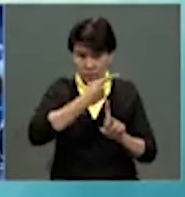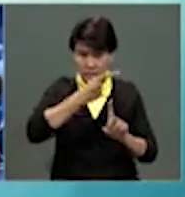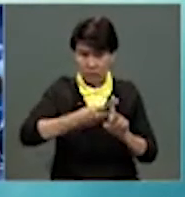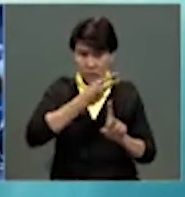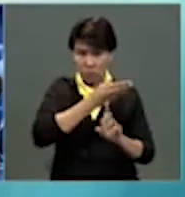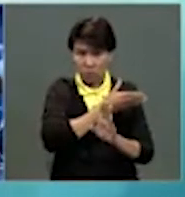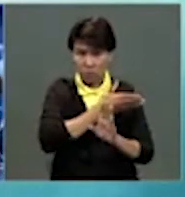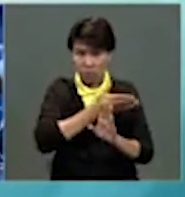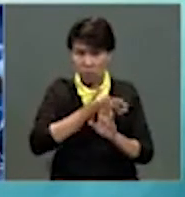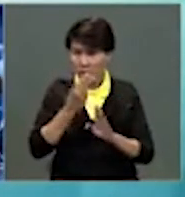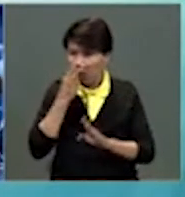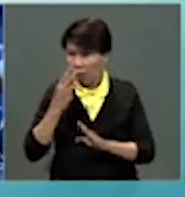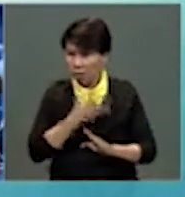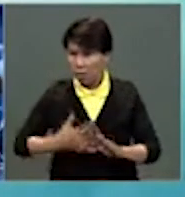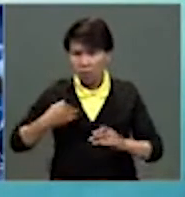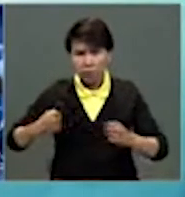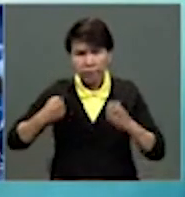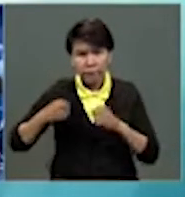เดือนที่ผ่านมานี้ไม่มีอาคารนั่งเกือบ 60